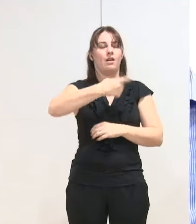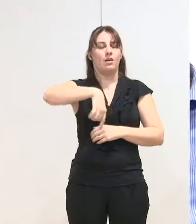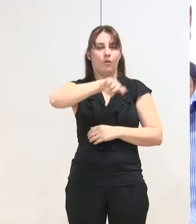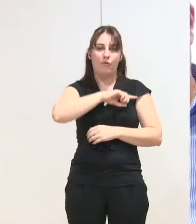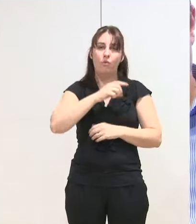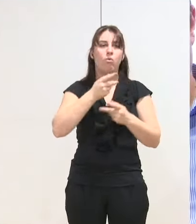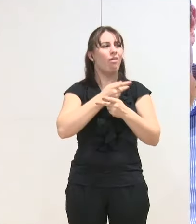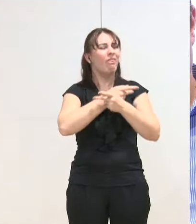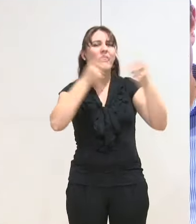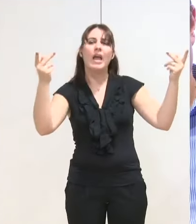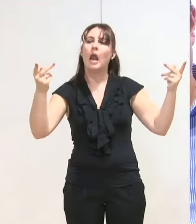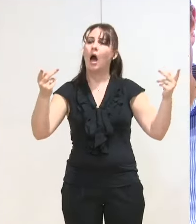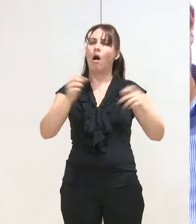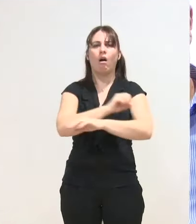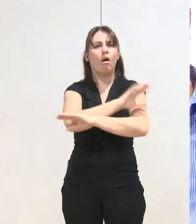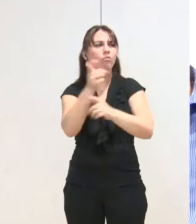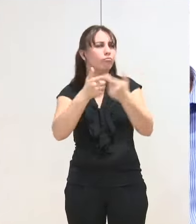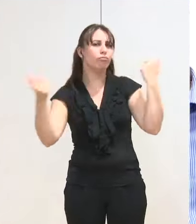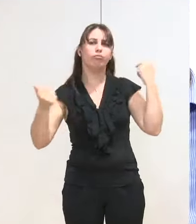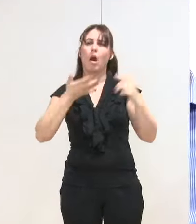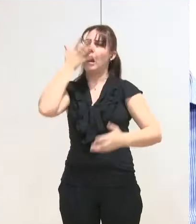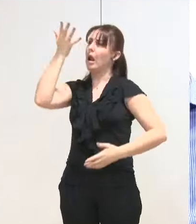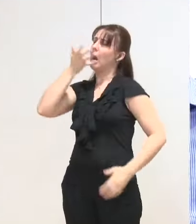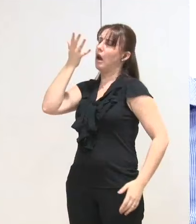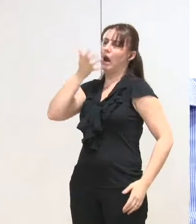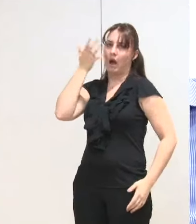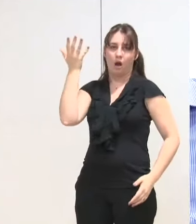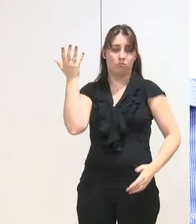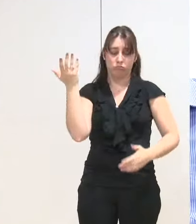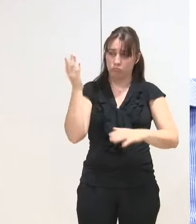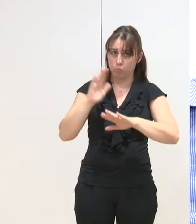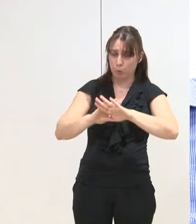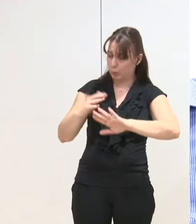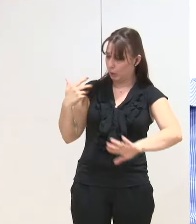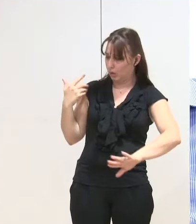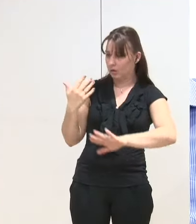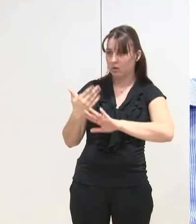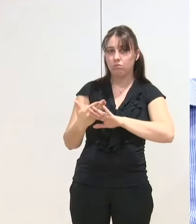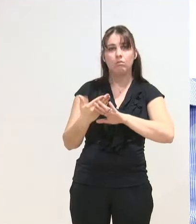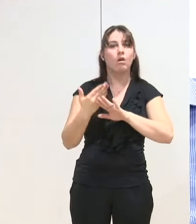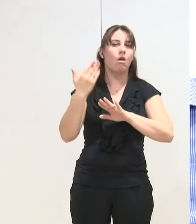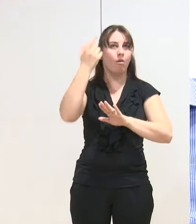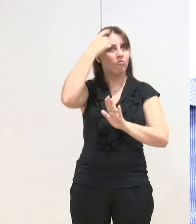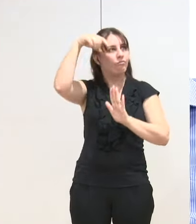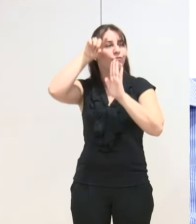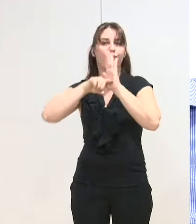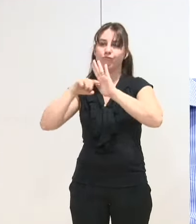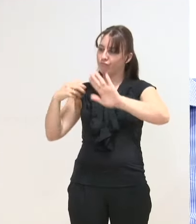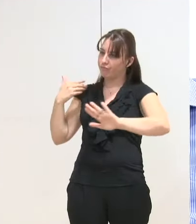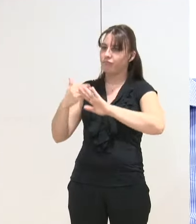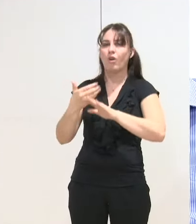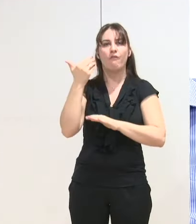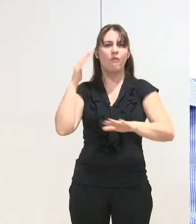vos déclarations tonit Truant fondé sur votre idéologie de la